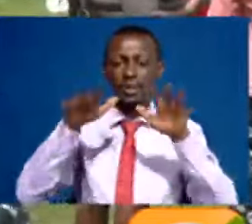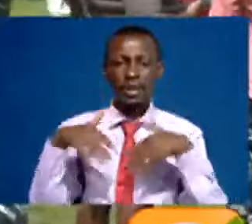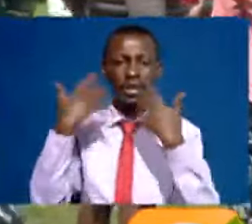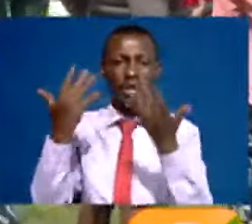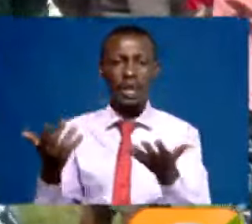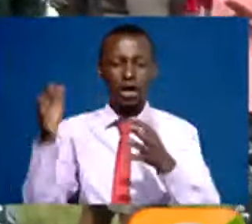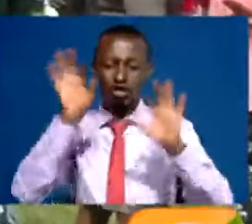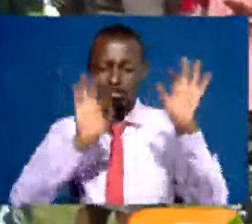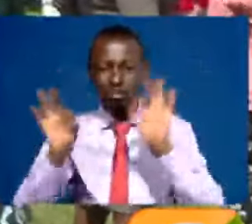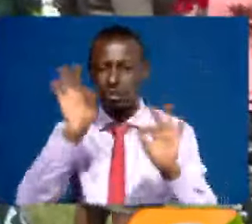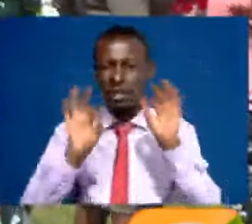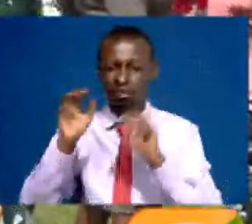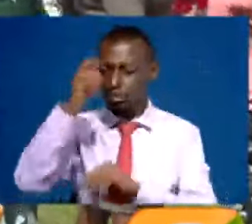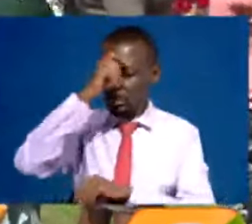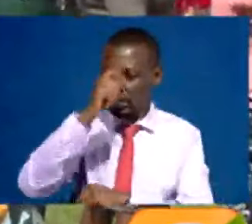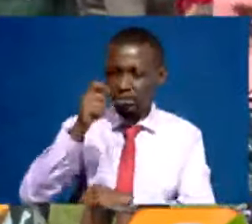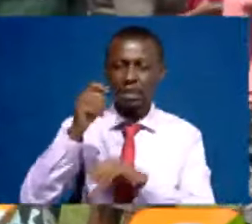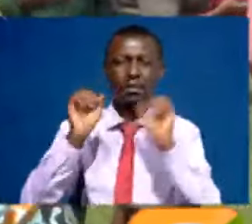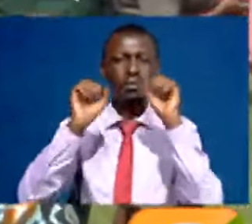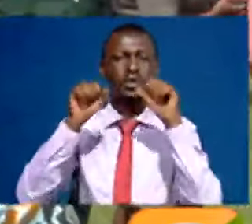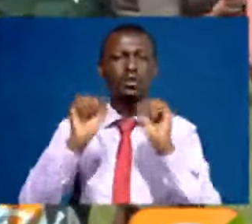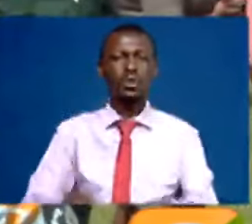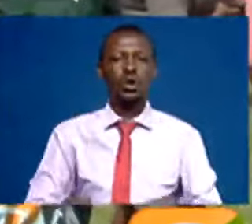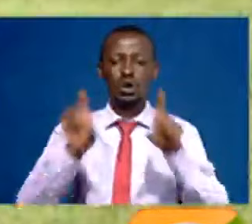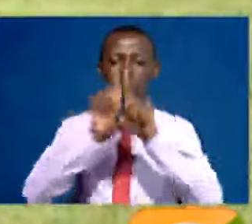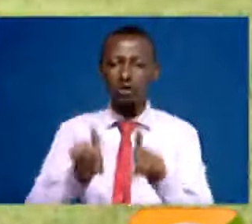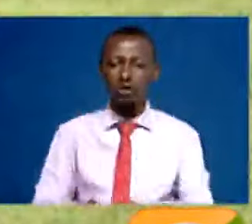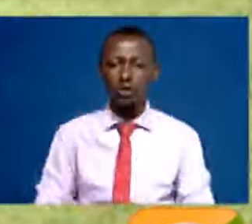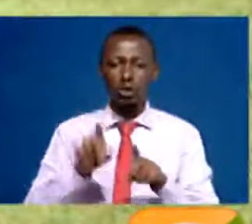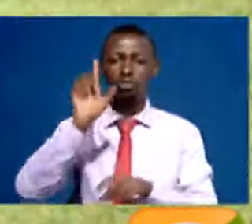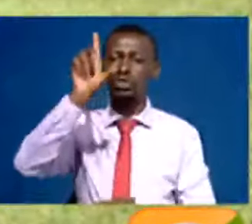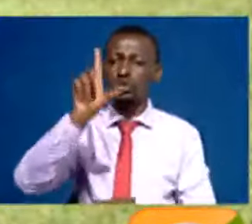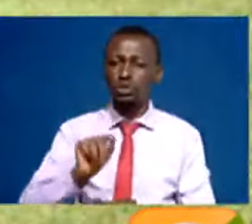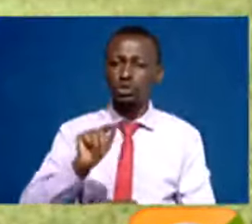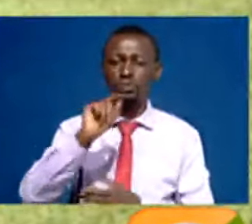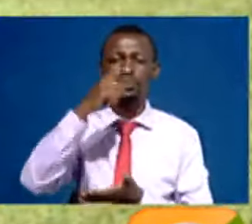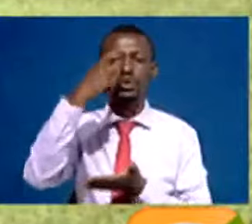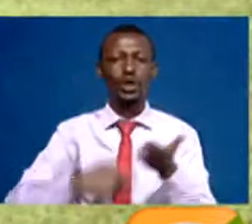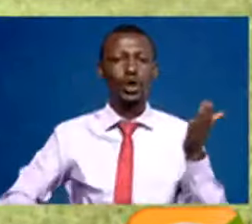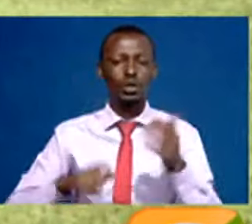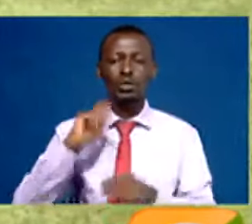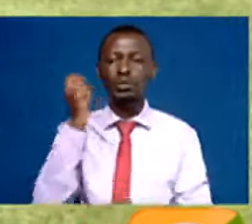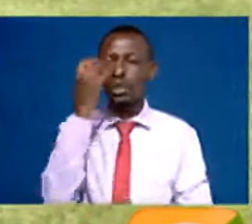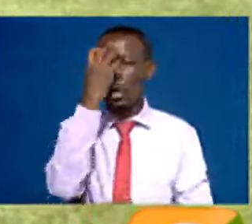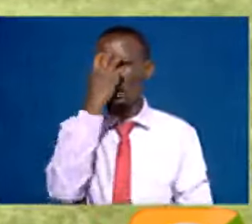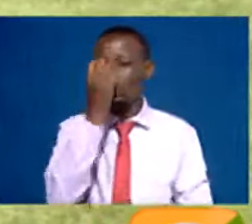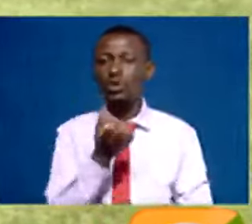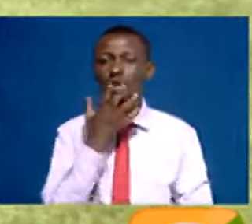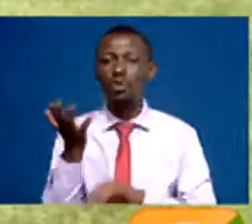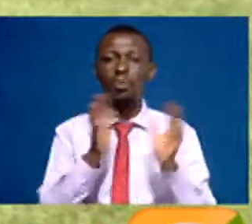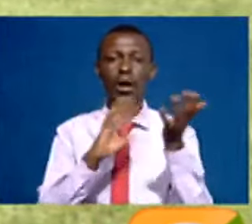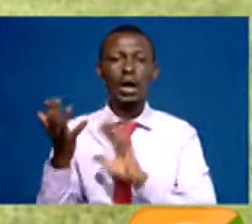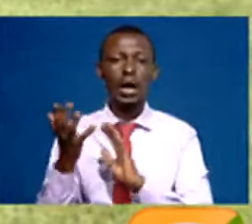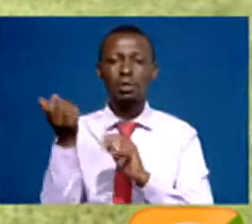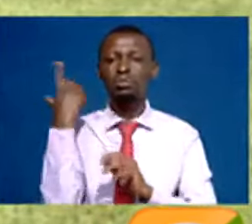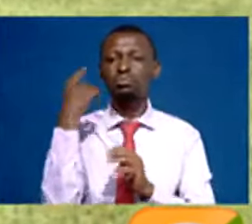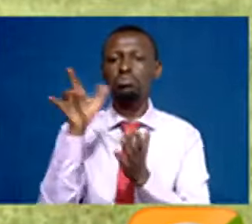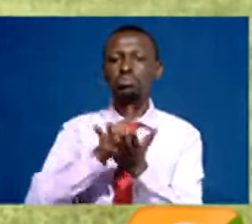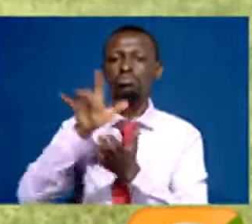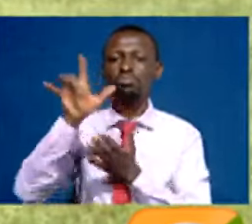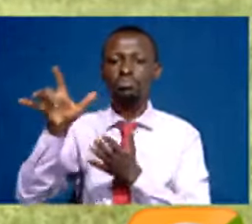would be respected and at a cost that is minimal. Huku Rais Ruto akitetea tena safari yake hivi majuzi